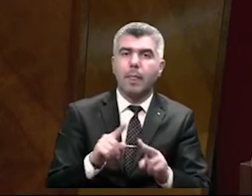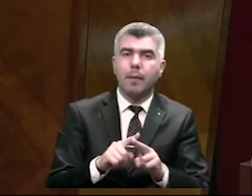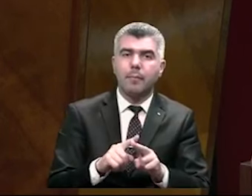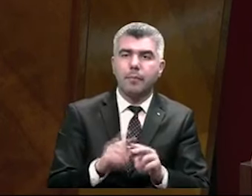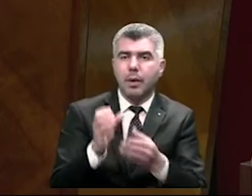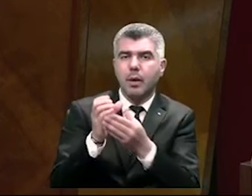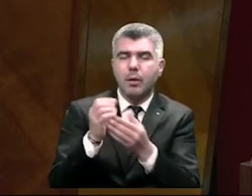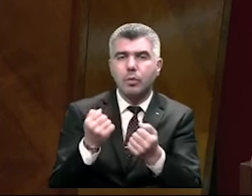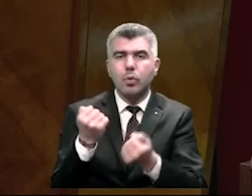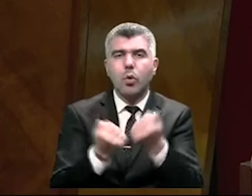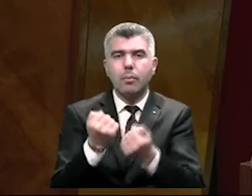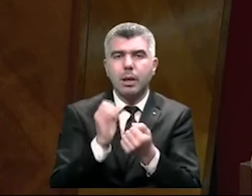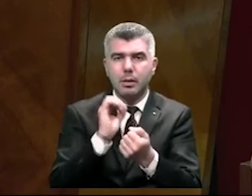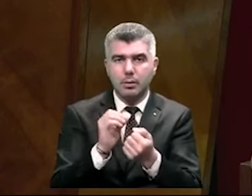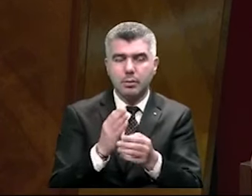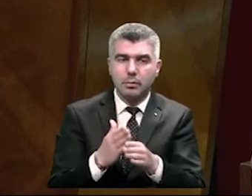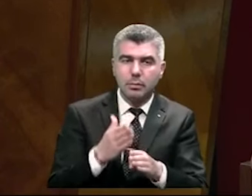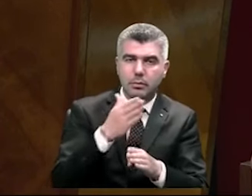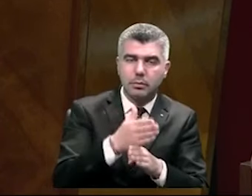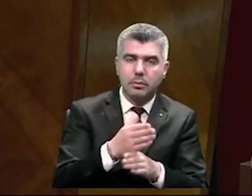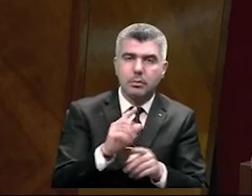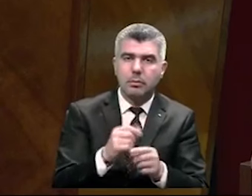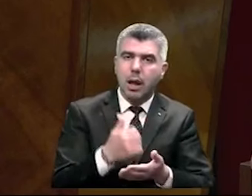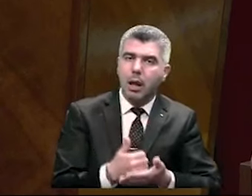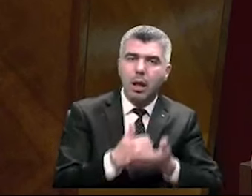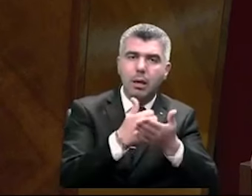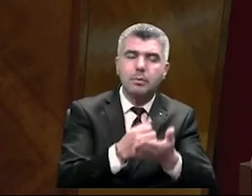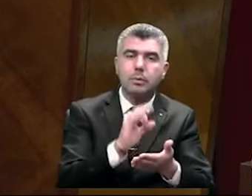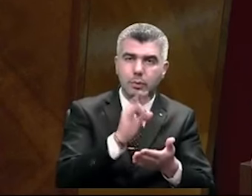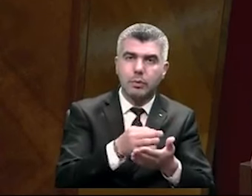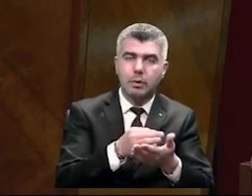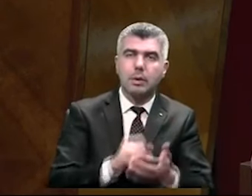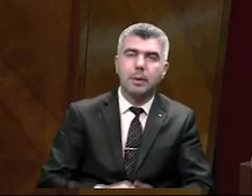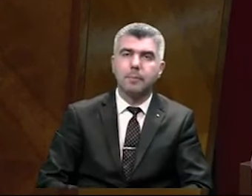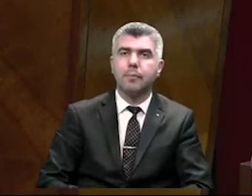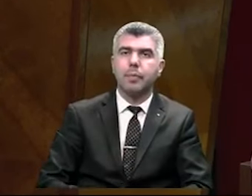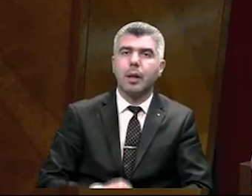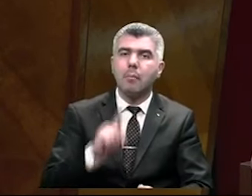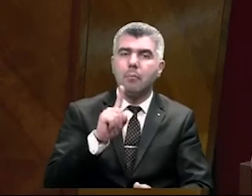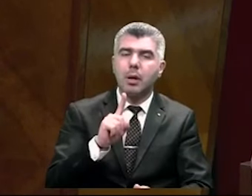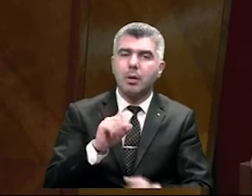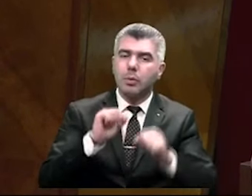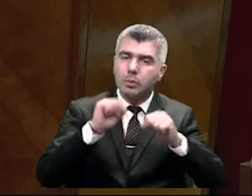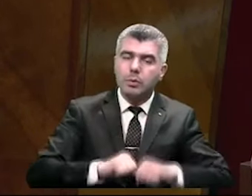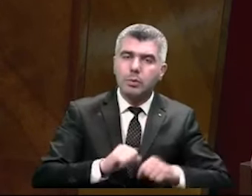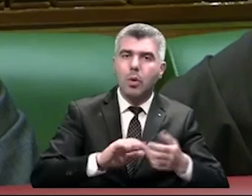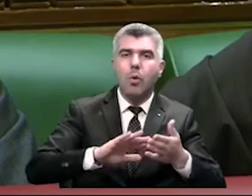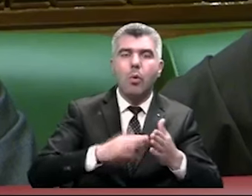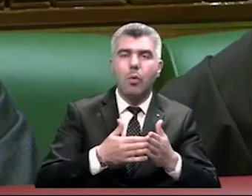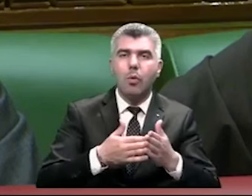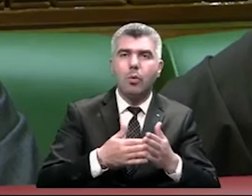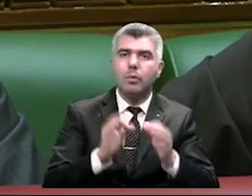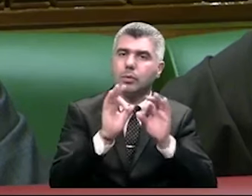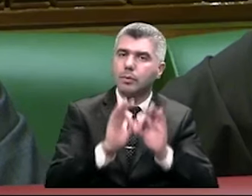المزدوج فهي تقدم واحد الخدمه ولكن ما تستجب لجميع الحاجيات ديال